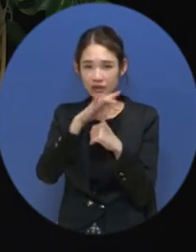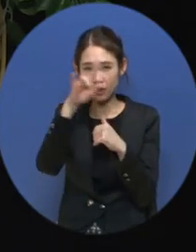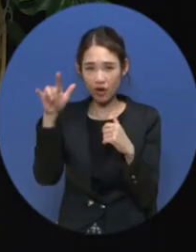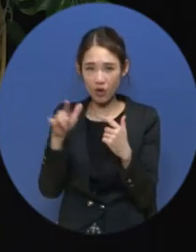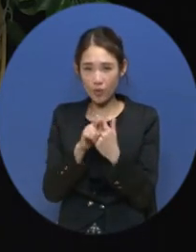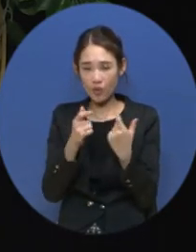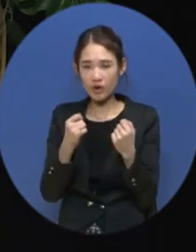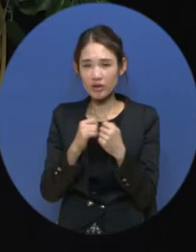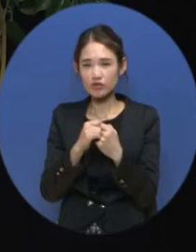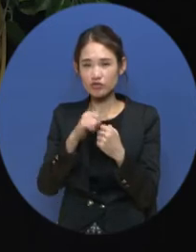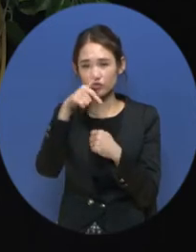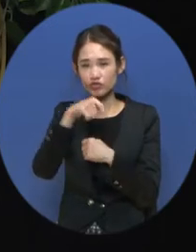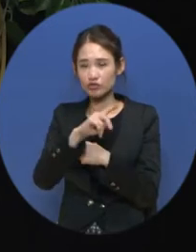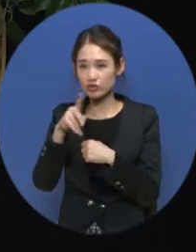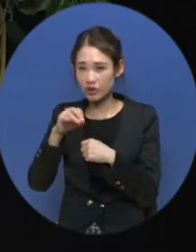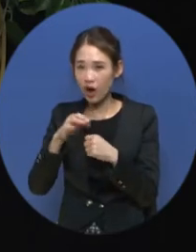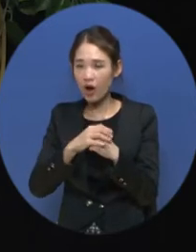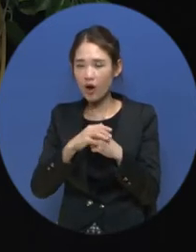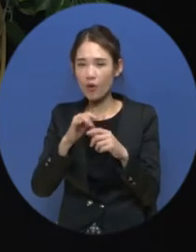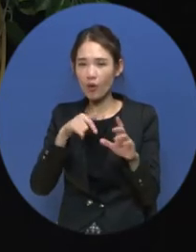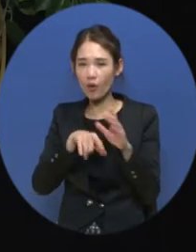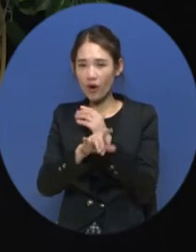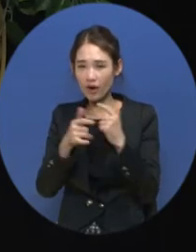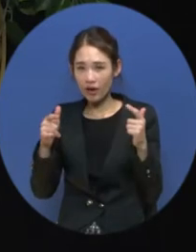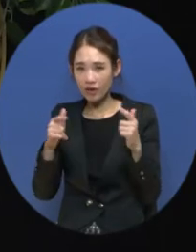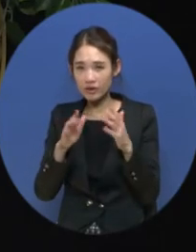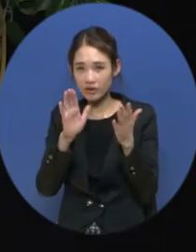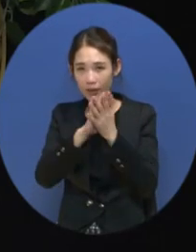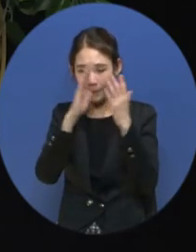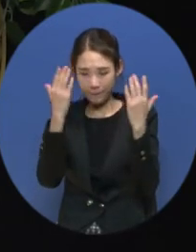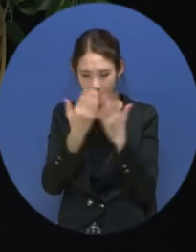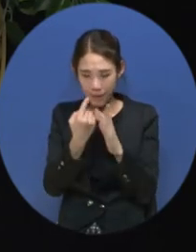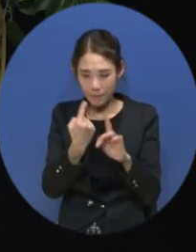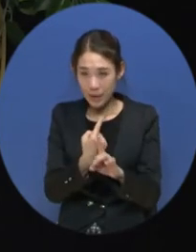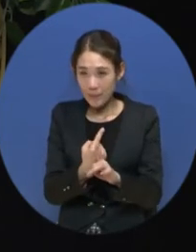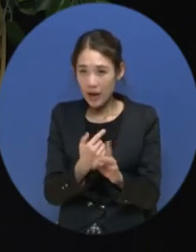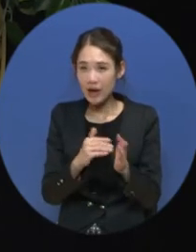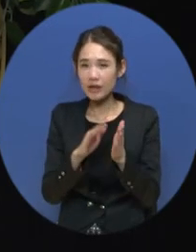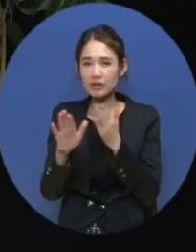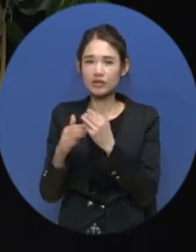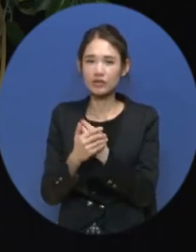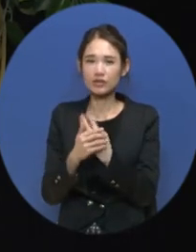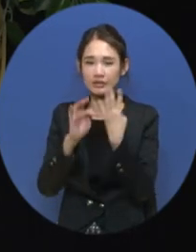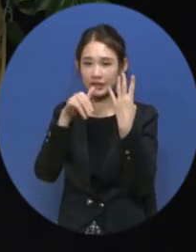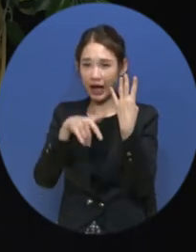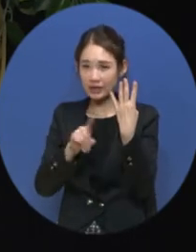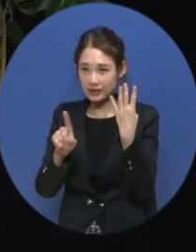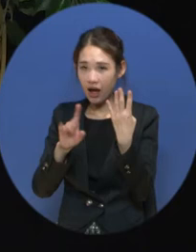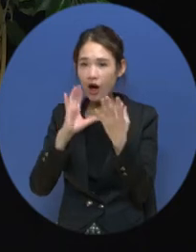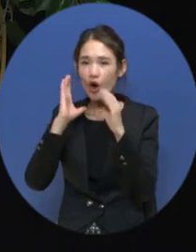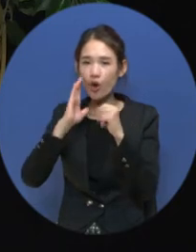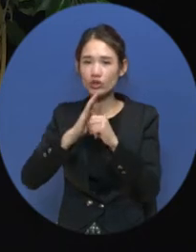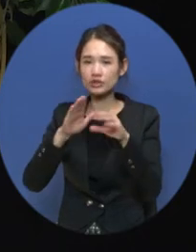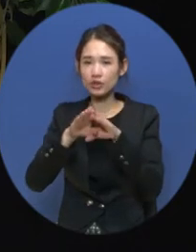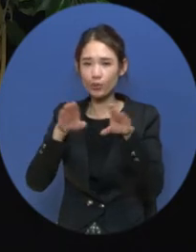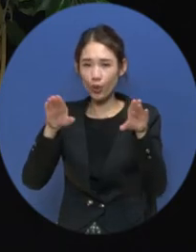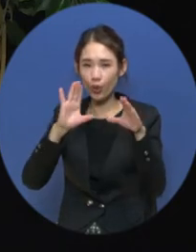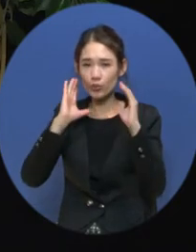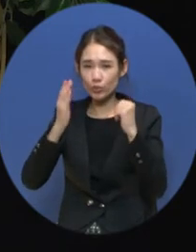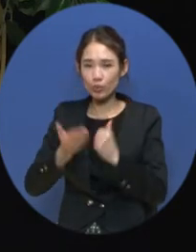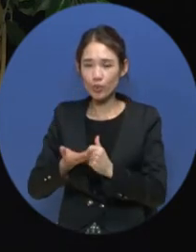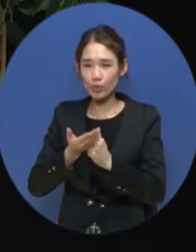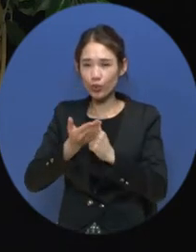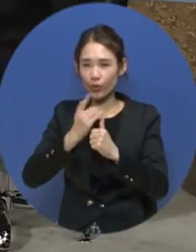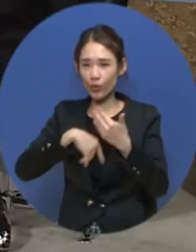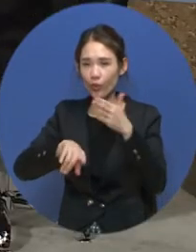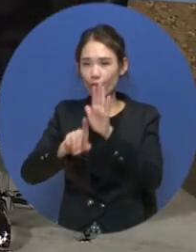인간상이나 똑같이 구성 원리나 이런 것들이 개정이 돼서 아마 제4차 어린이집 표준 보육과정 개정 고시가